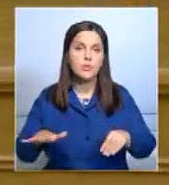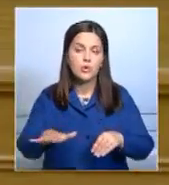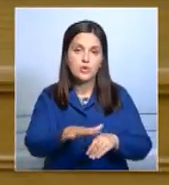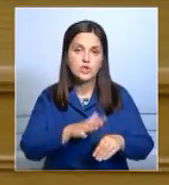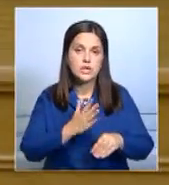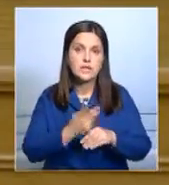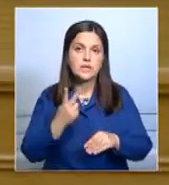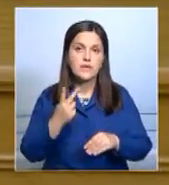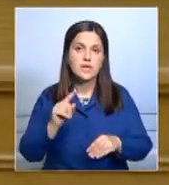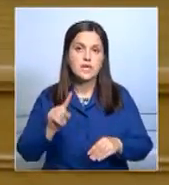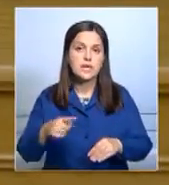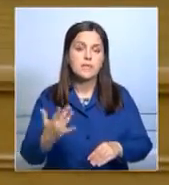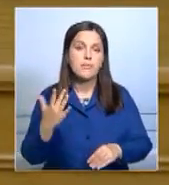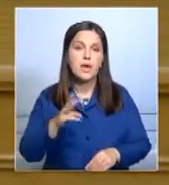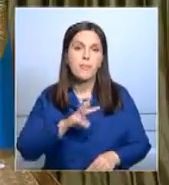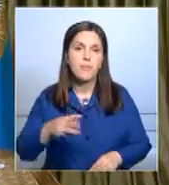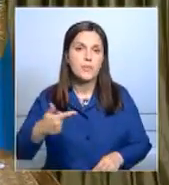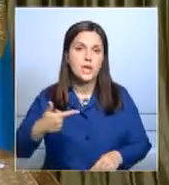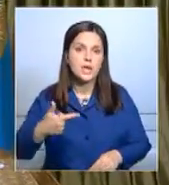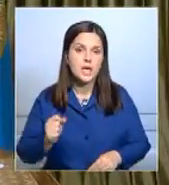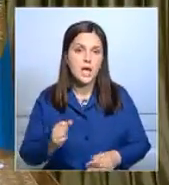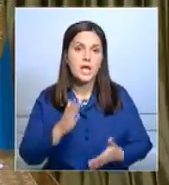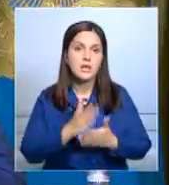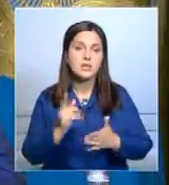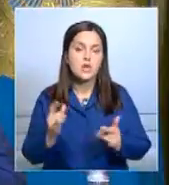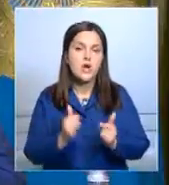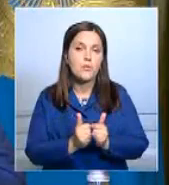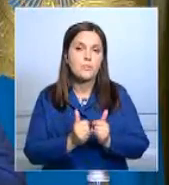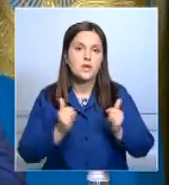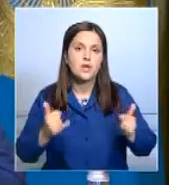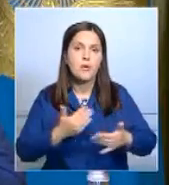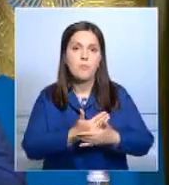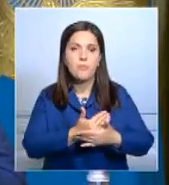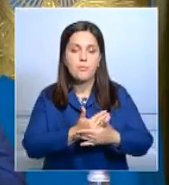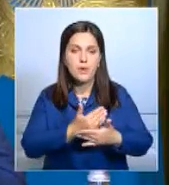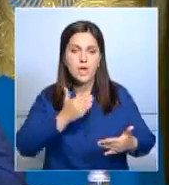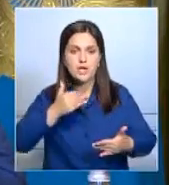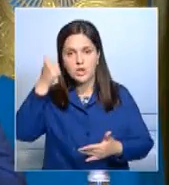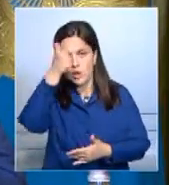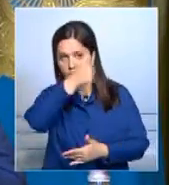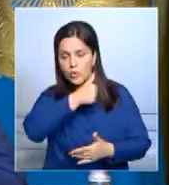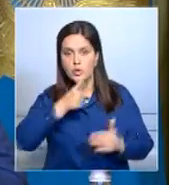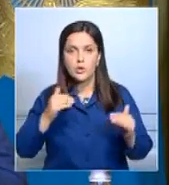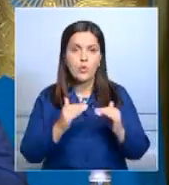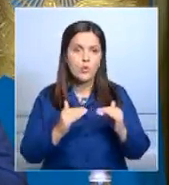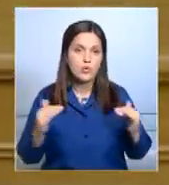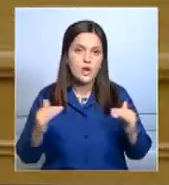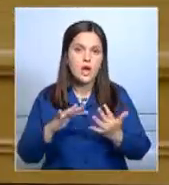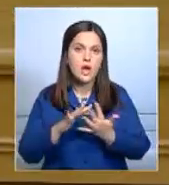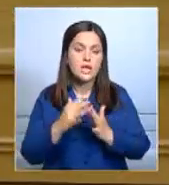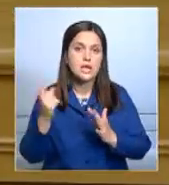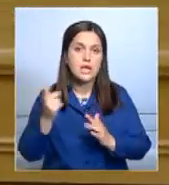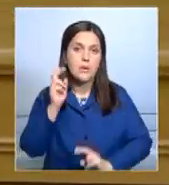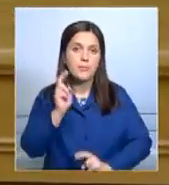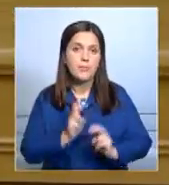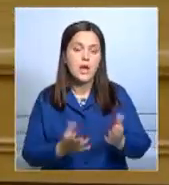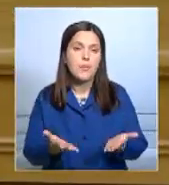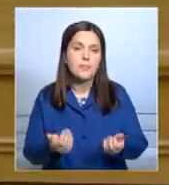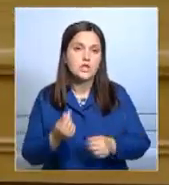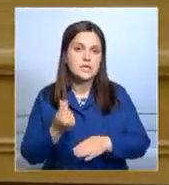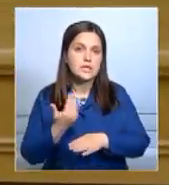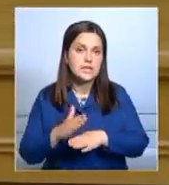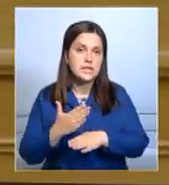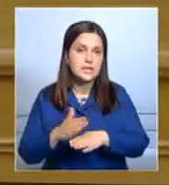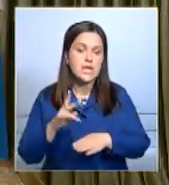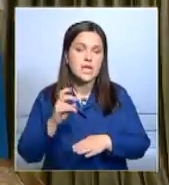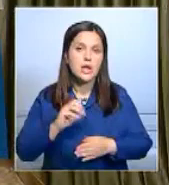посевные площади превысили 21,5 миллион гектаров. Это существенно превысило прошлогодний уровень. Аграрные предприятия